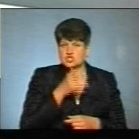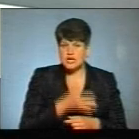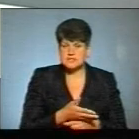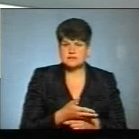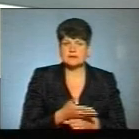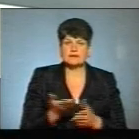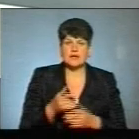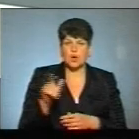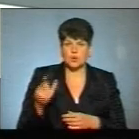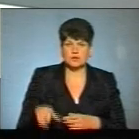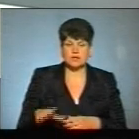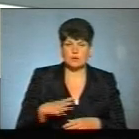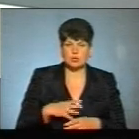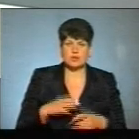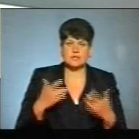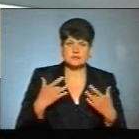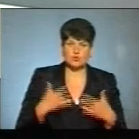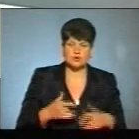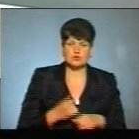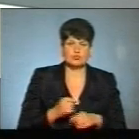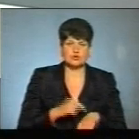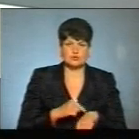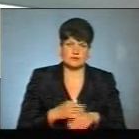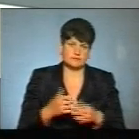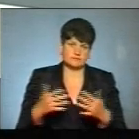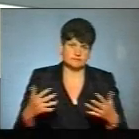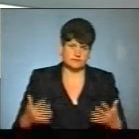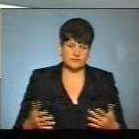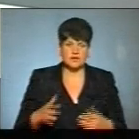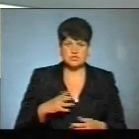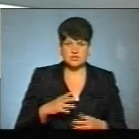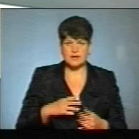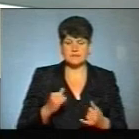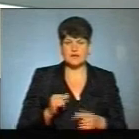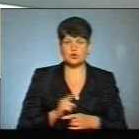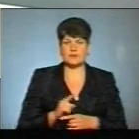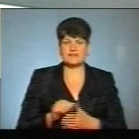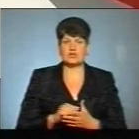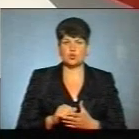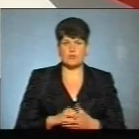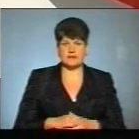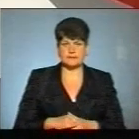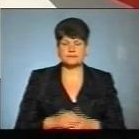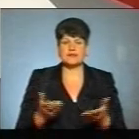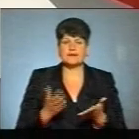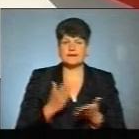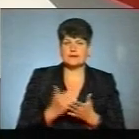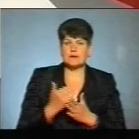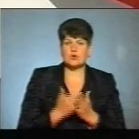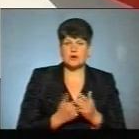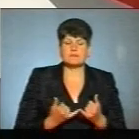де людина там була скорочена, робочі години в неї і так далі. Ми чекаємо наразі на нормативні документи. Які є програми